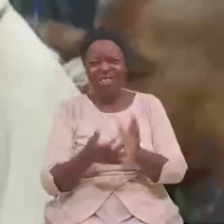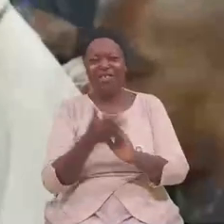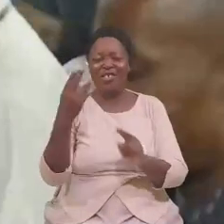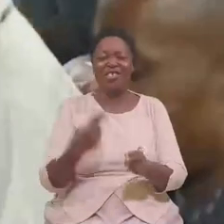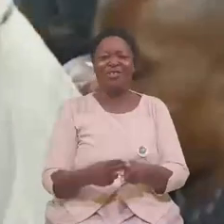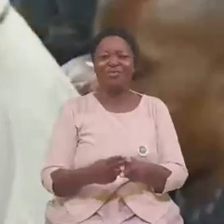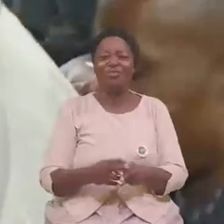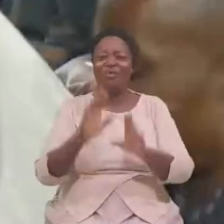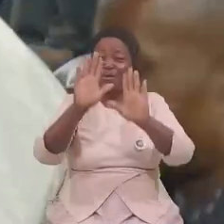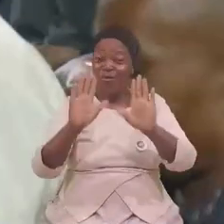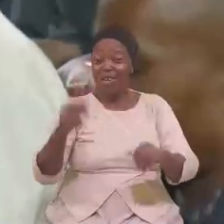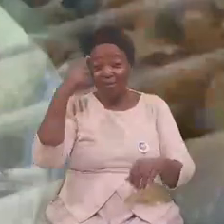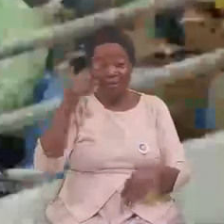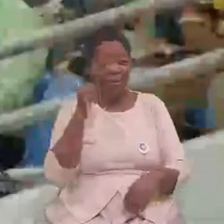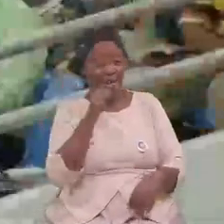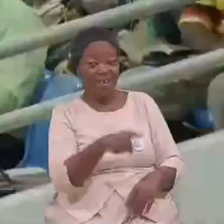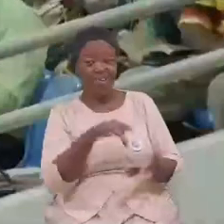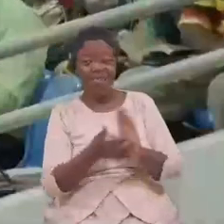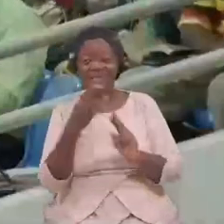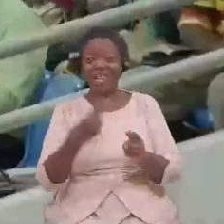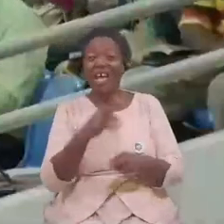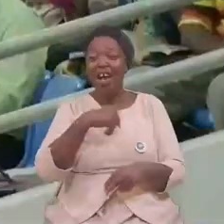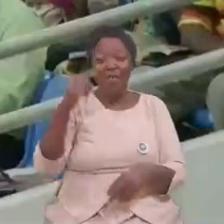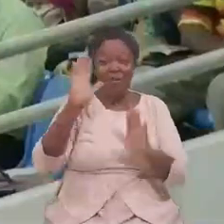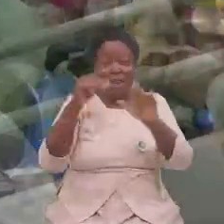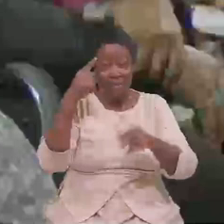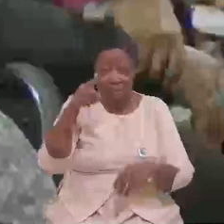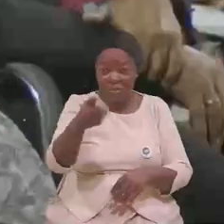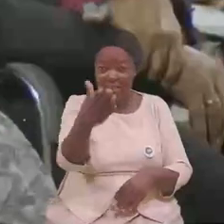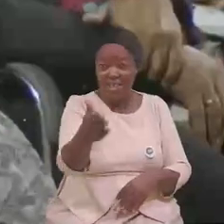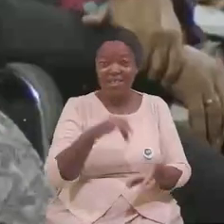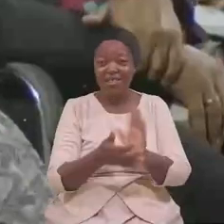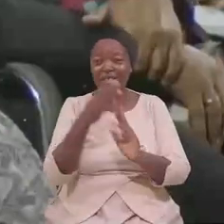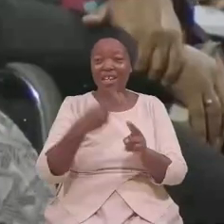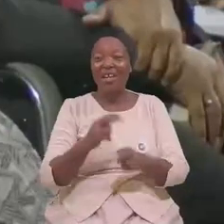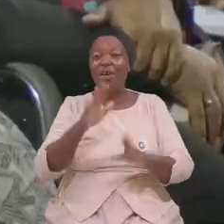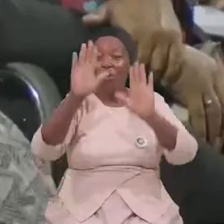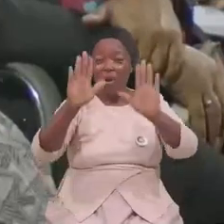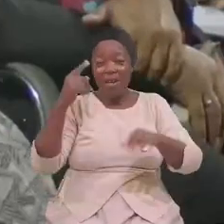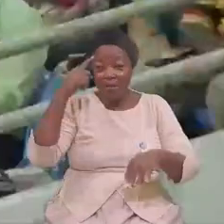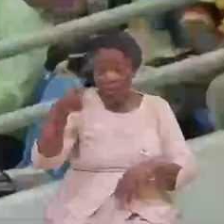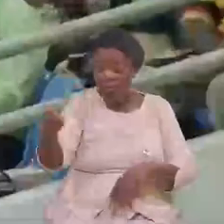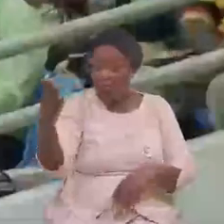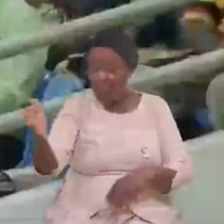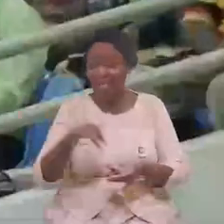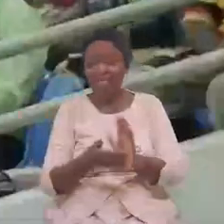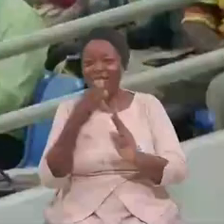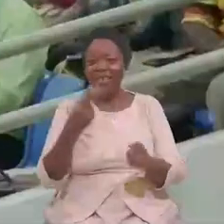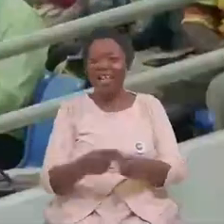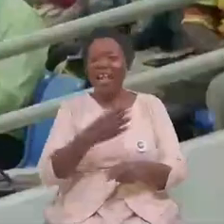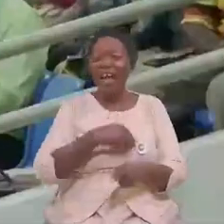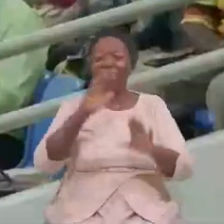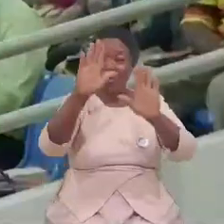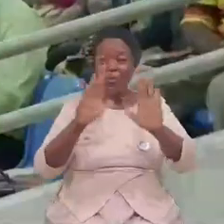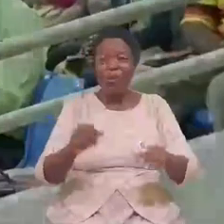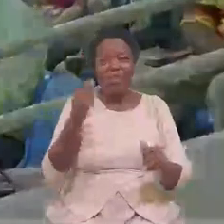des prodiges pour elle, pour toi là-bas, des prodiges pour toi là-bas, et des prodiges pour